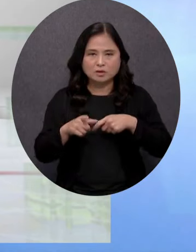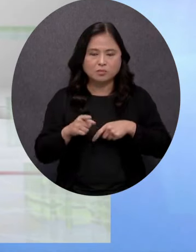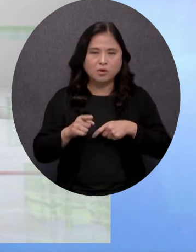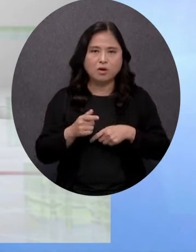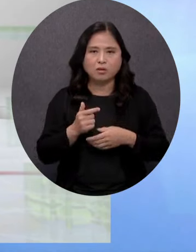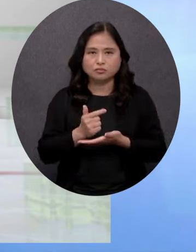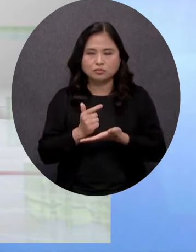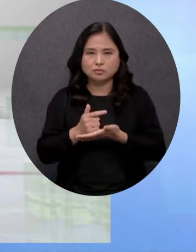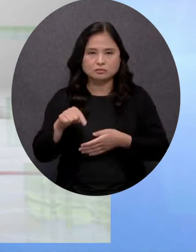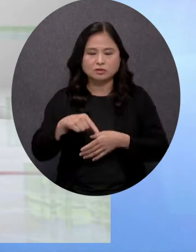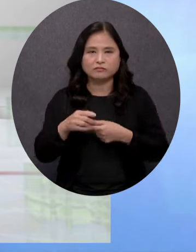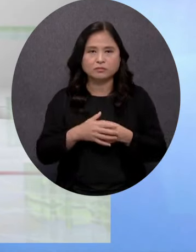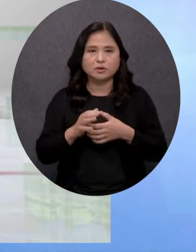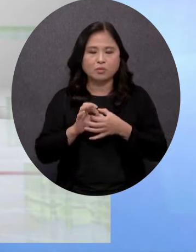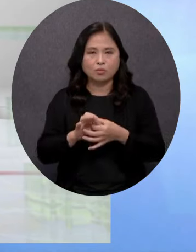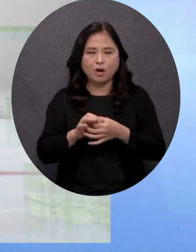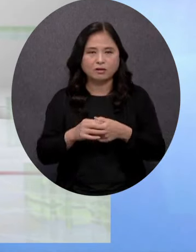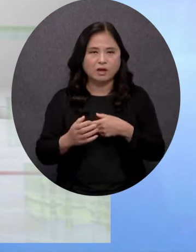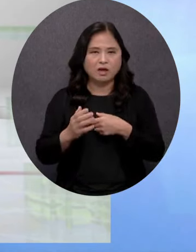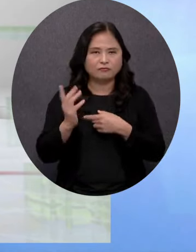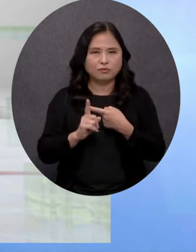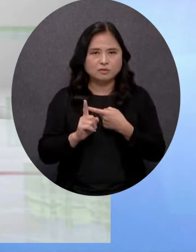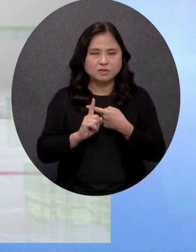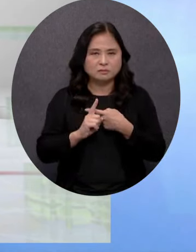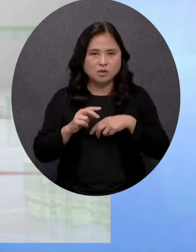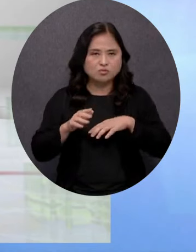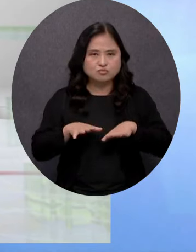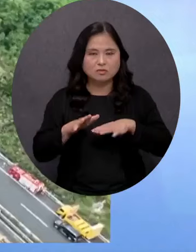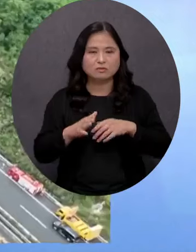区同关键领域风险隐患。